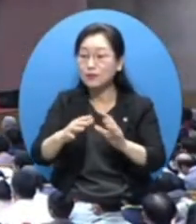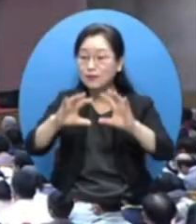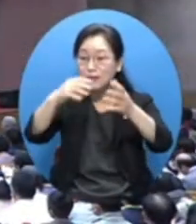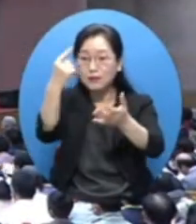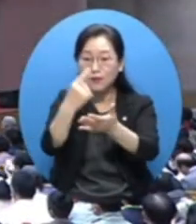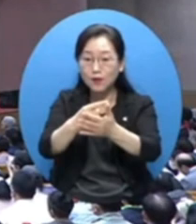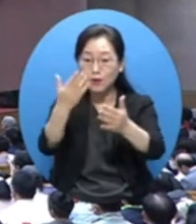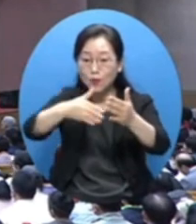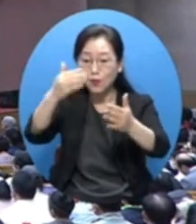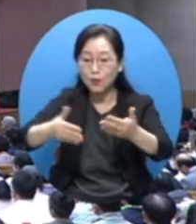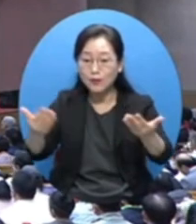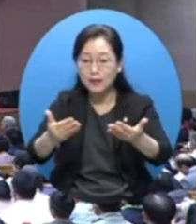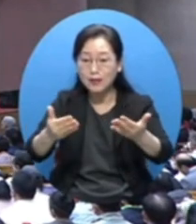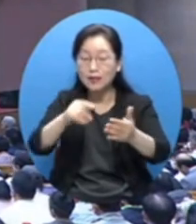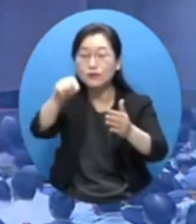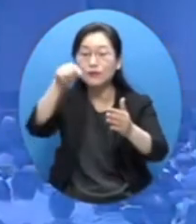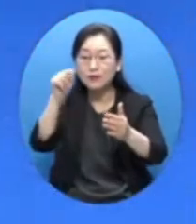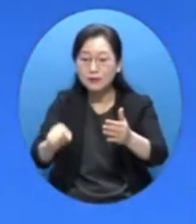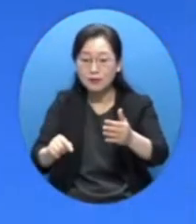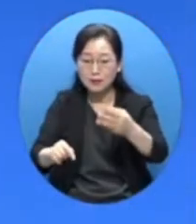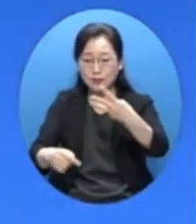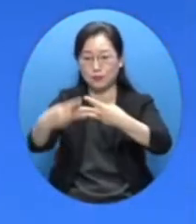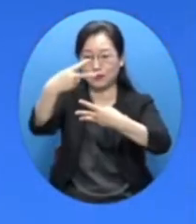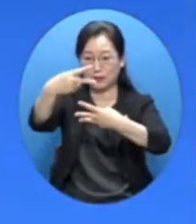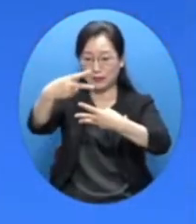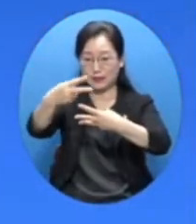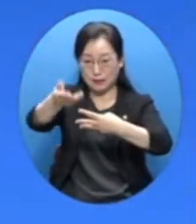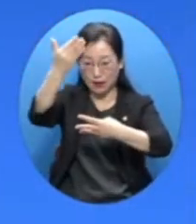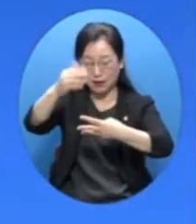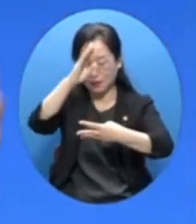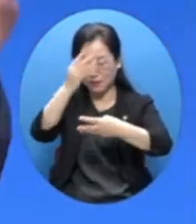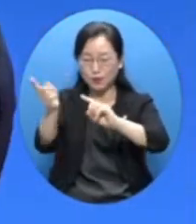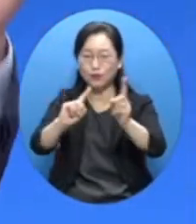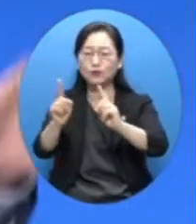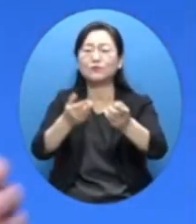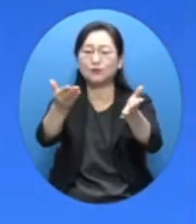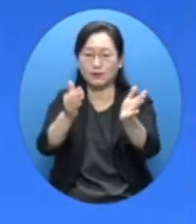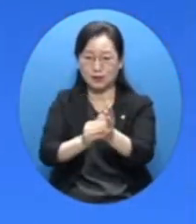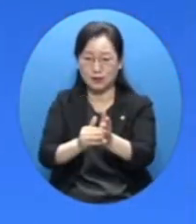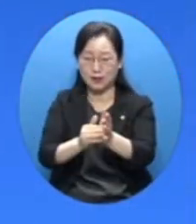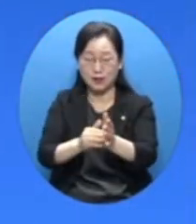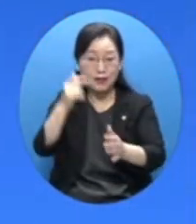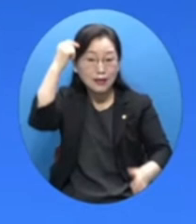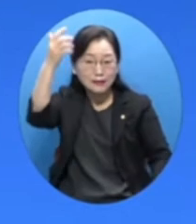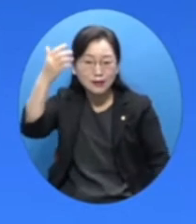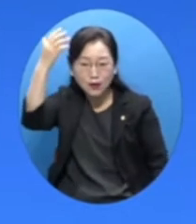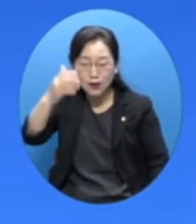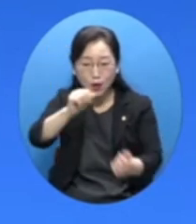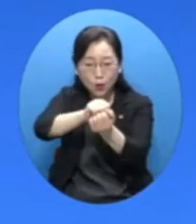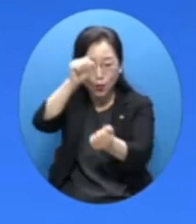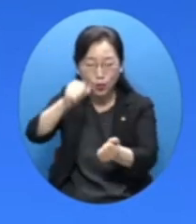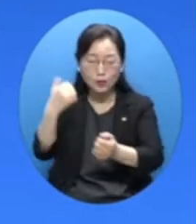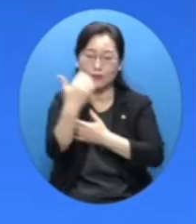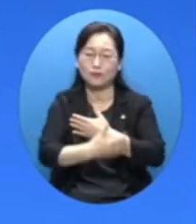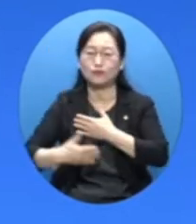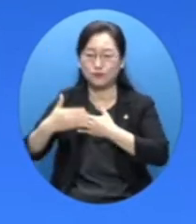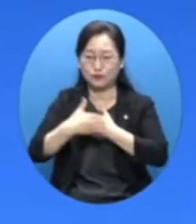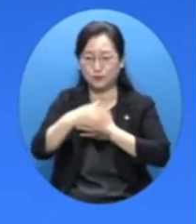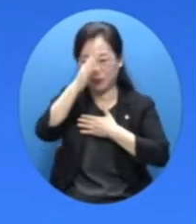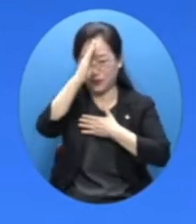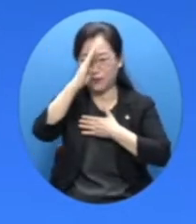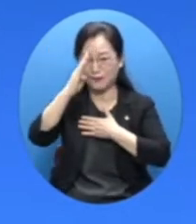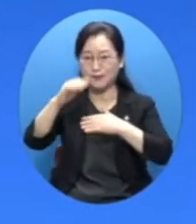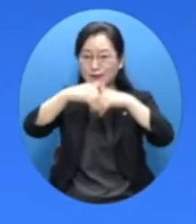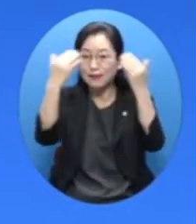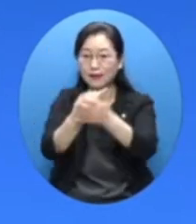사역 가운데 하신 3분의 2가 병을 고치신 일입니다 예수님께서 영과 혼과 육의 모든 병을